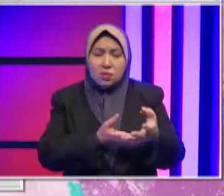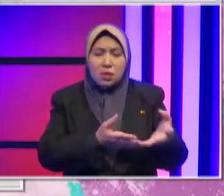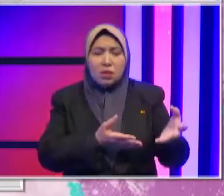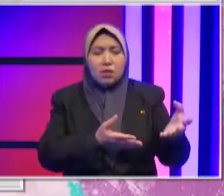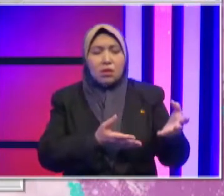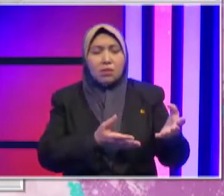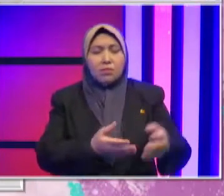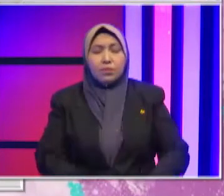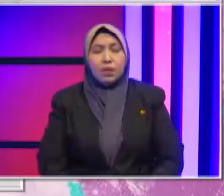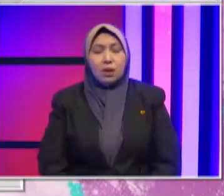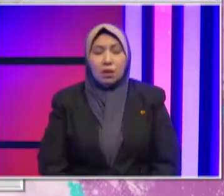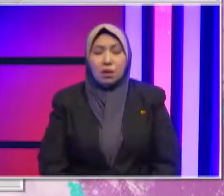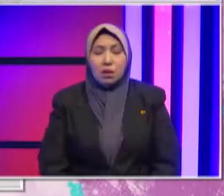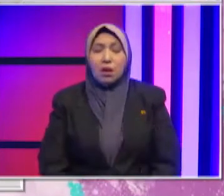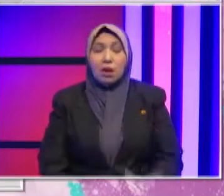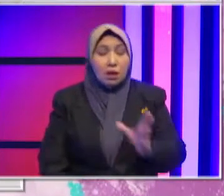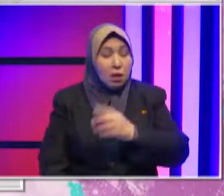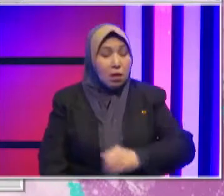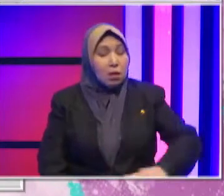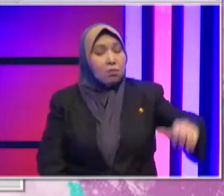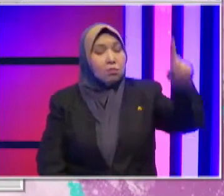روحنا